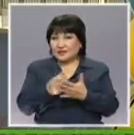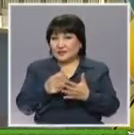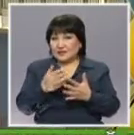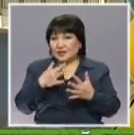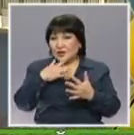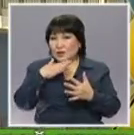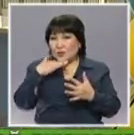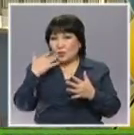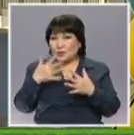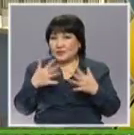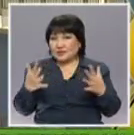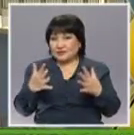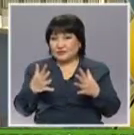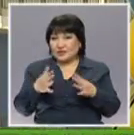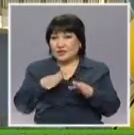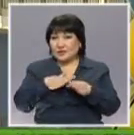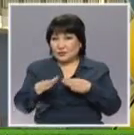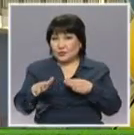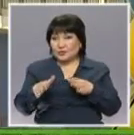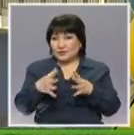түгел жас семьялар.